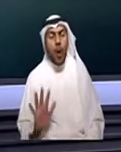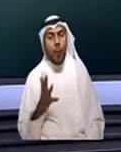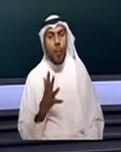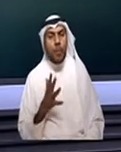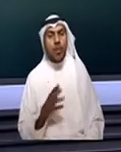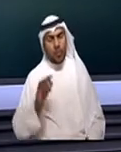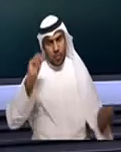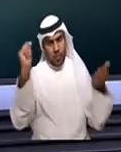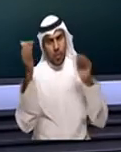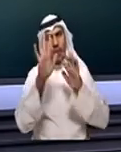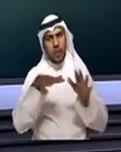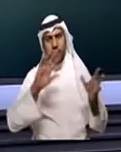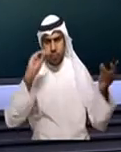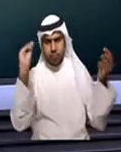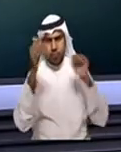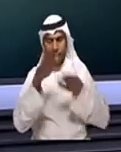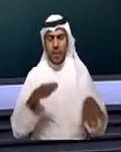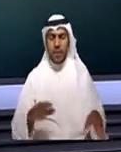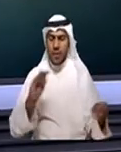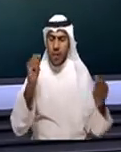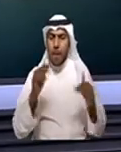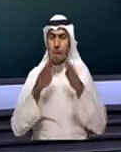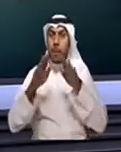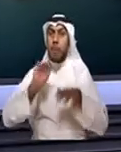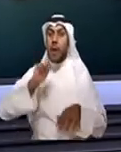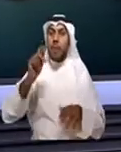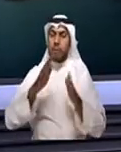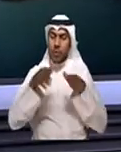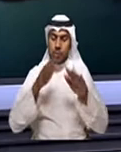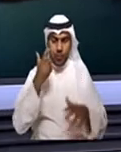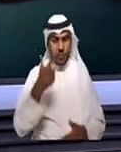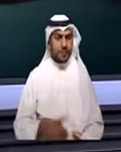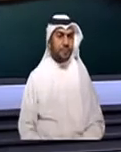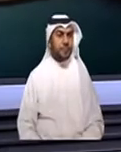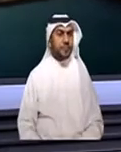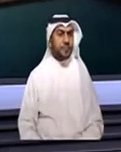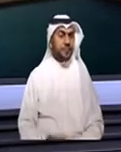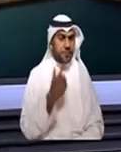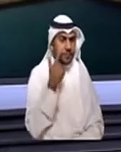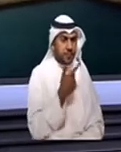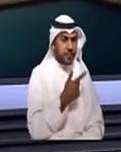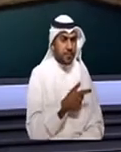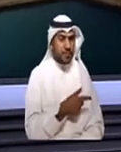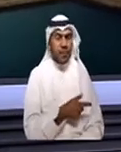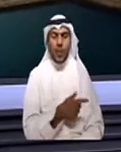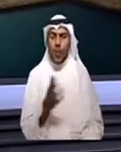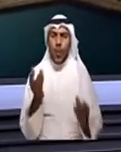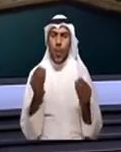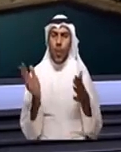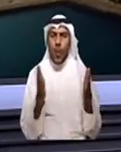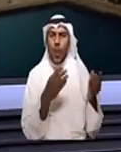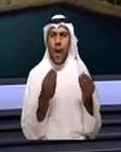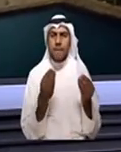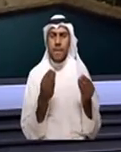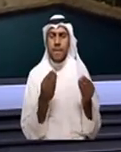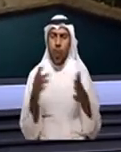تثير بعض الأتربة المثارة خاصة في بعض المناطق الصحراوية. الأجواء الحالية في مدينة الكويت سماء صافية بشكل عام، استمرار في الرياح الشمالية